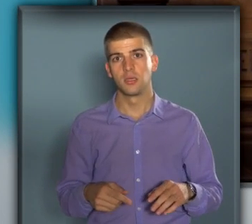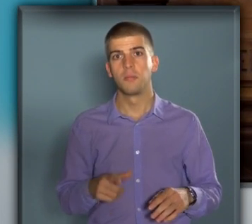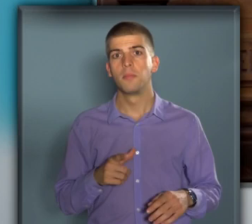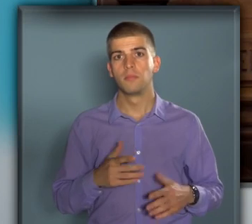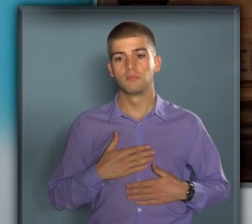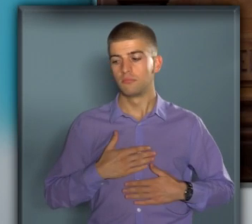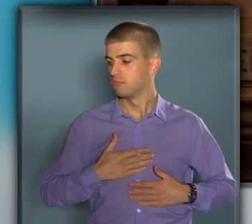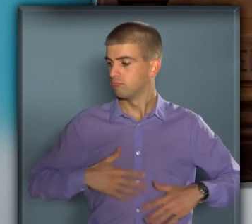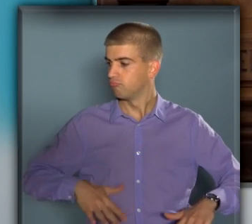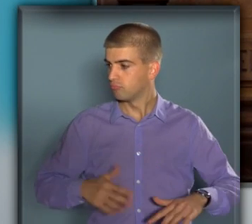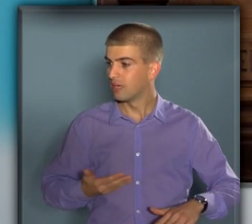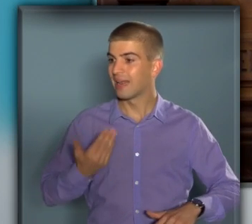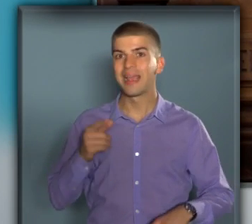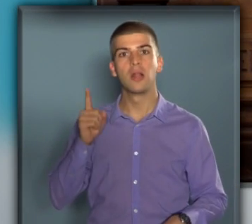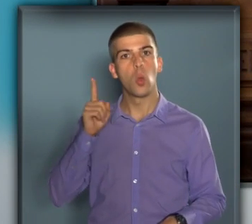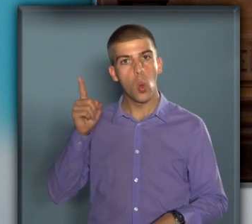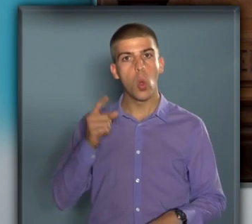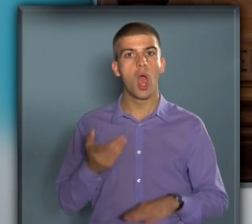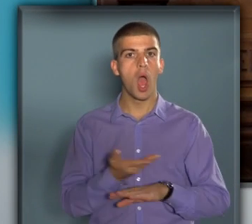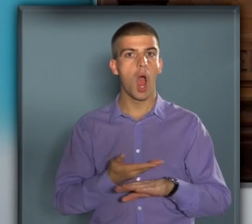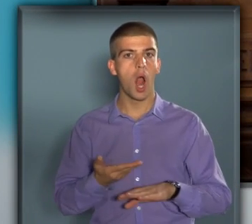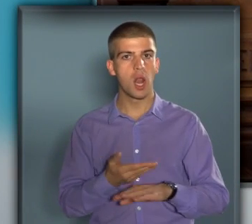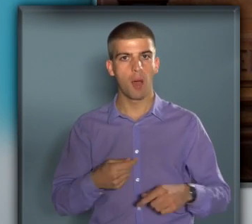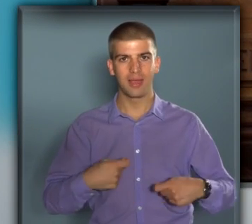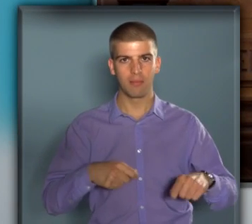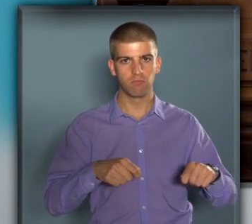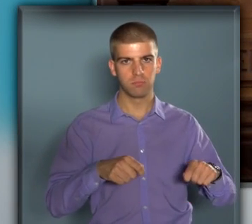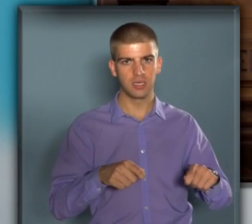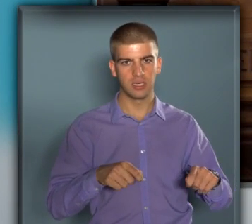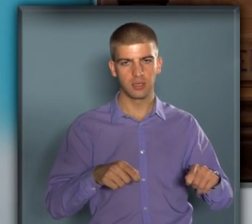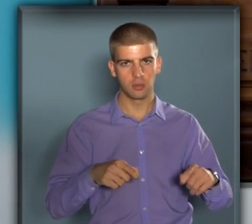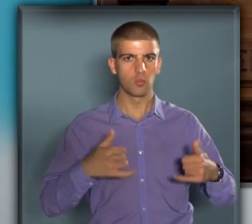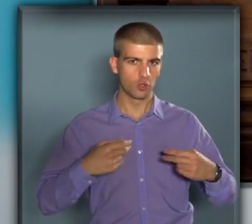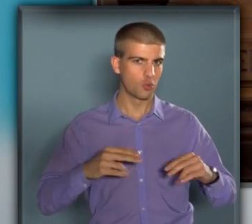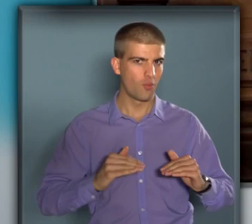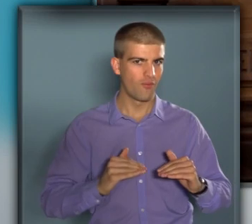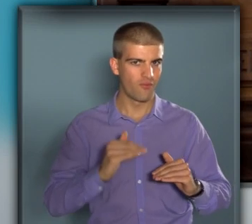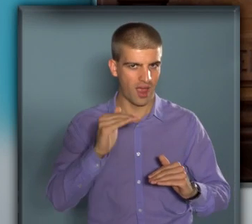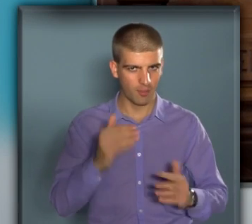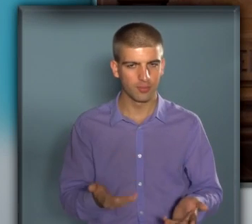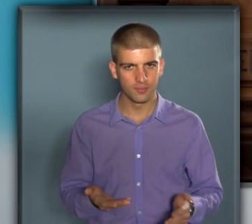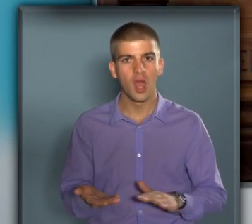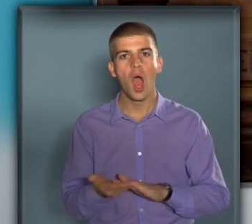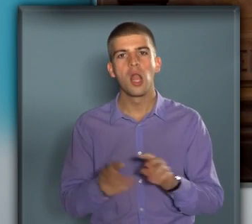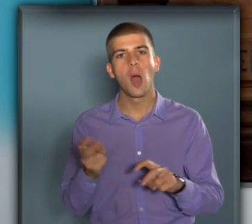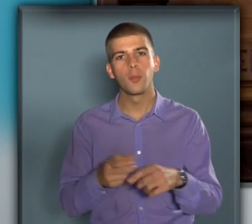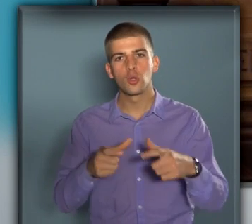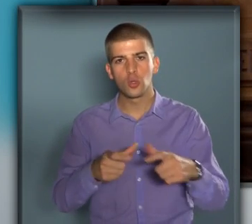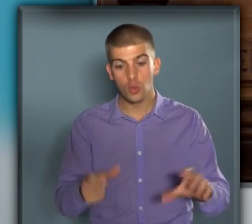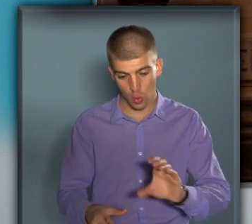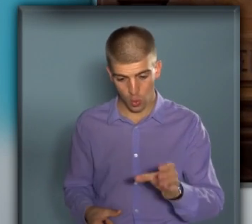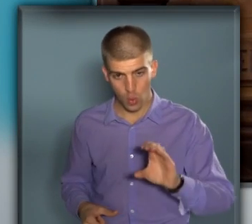ő tette le, vagy ő is hozzájárult ahhoz, hogy ezeket az alapköveket le lehessen tenni. Nem a szó fizikai